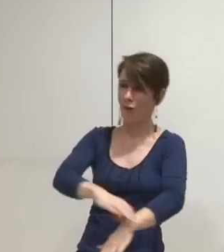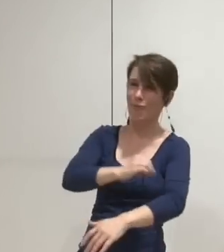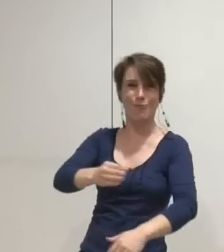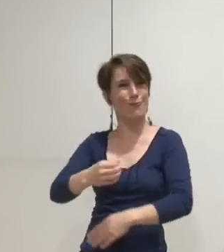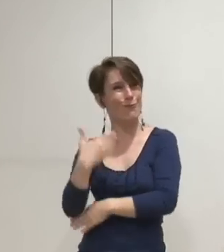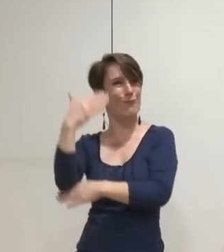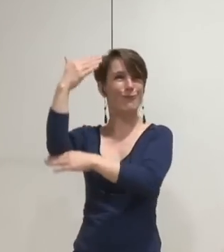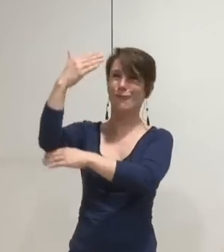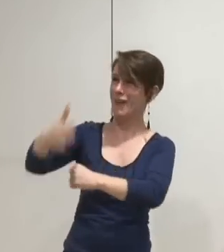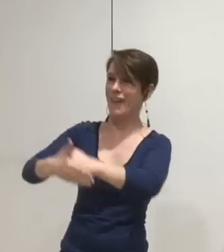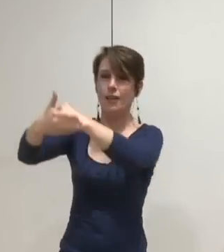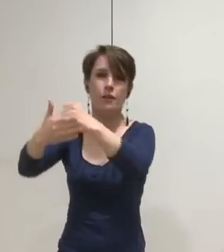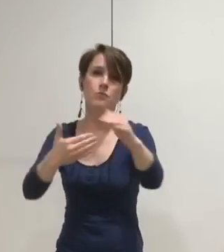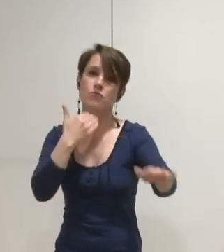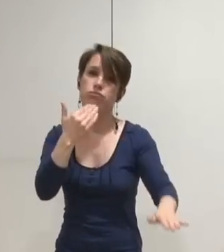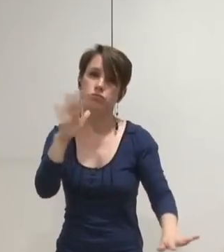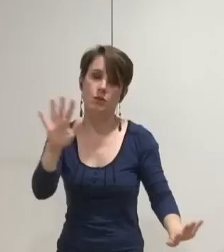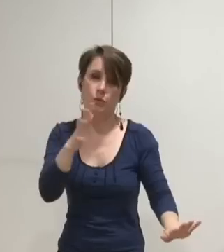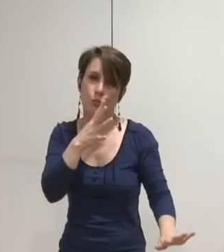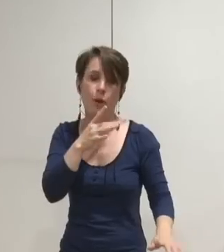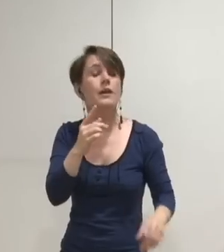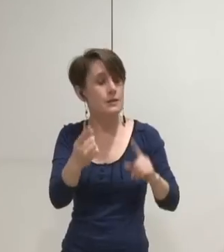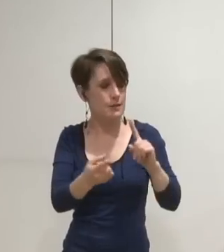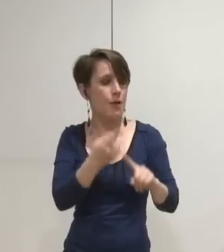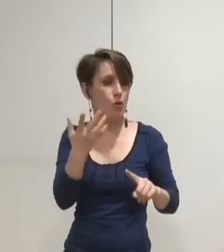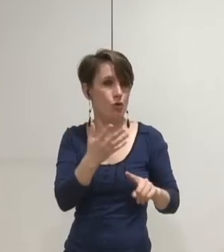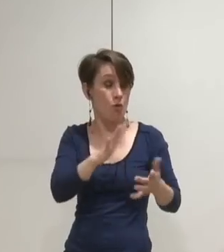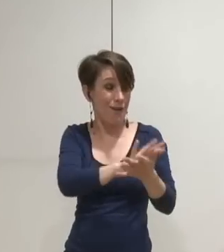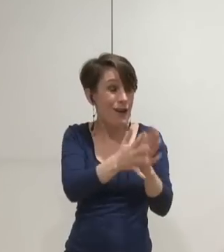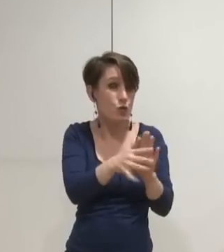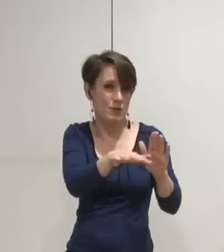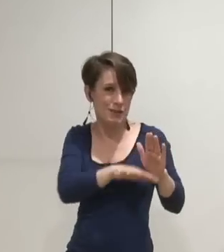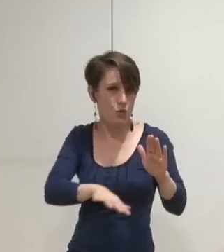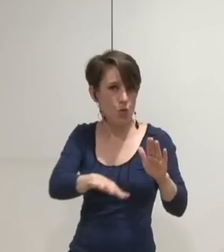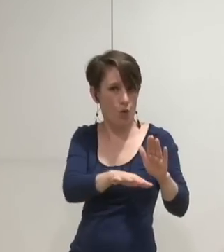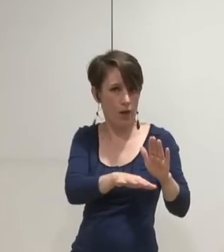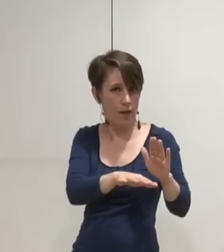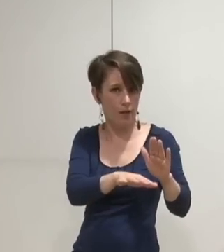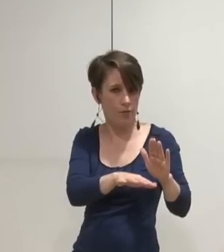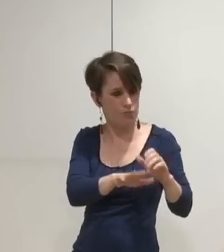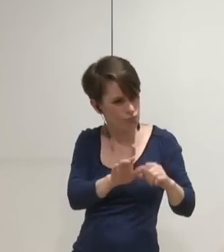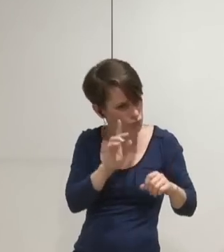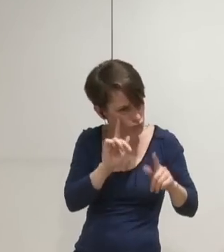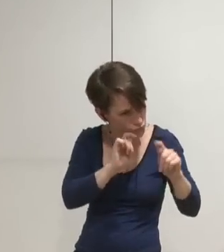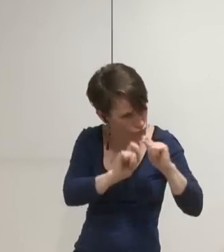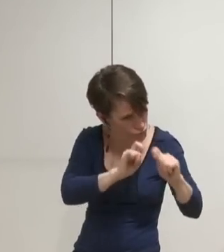avec les associations locales à ce que notre action aille bien sur le terrain pas seulement à catemandou mais ailleurs pierre a déjà